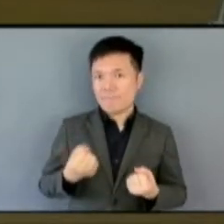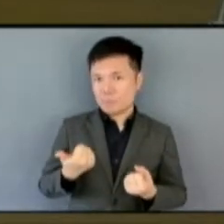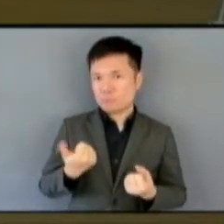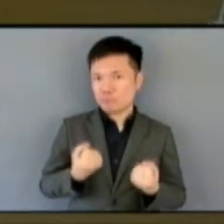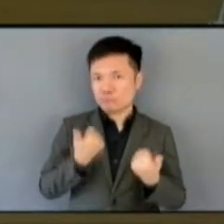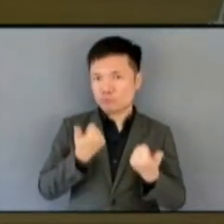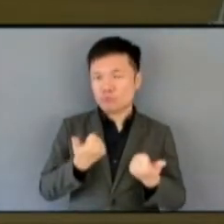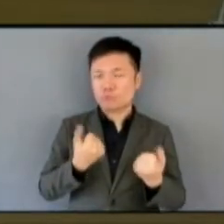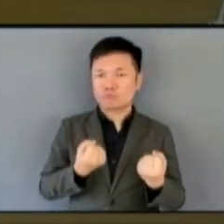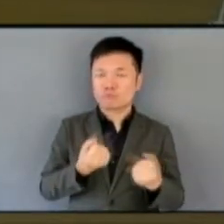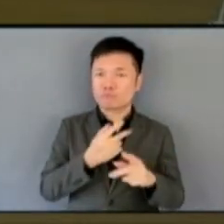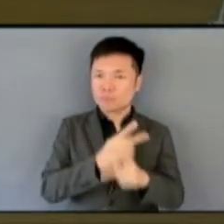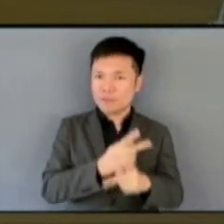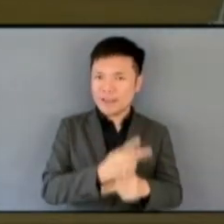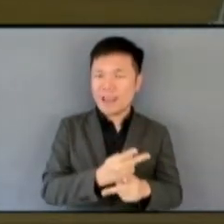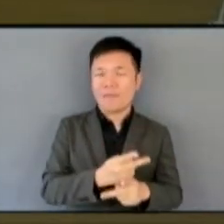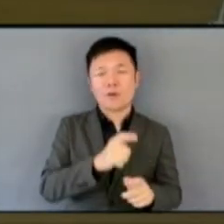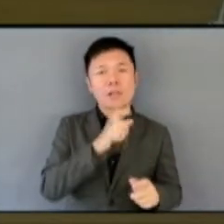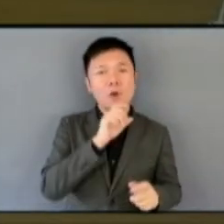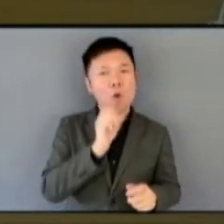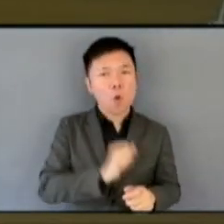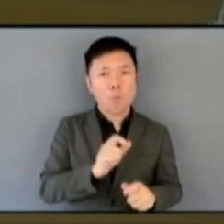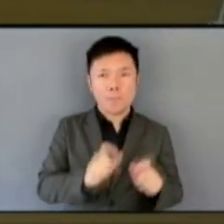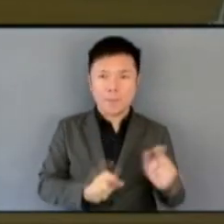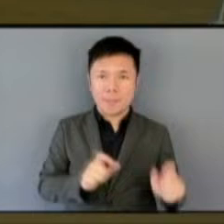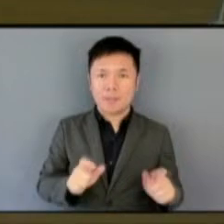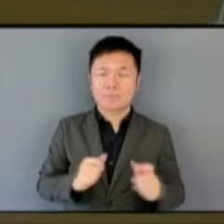Завершая свое выступление, хотел бы отметить,